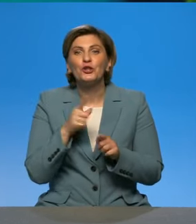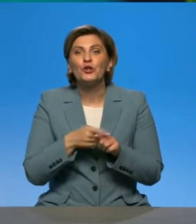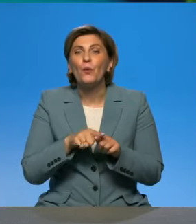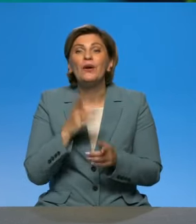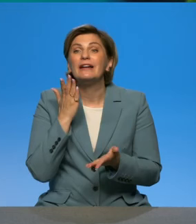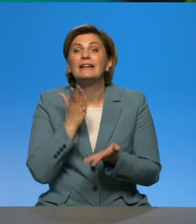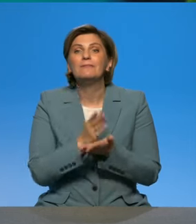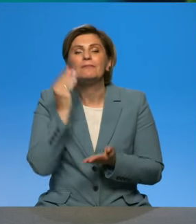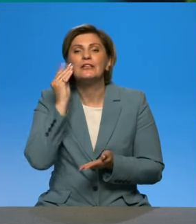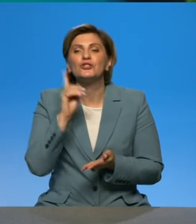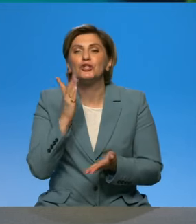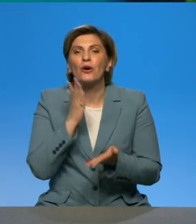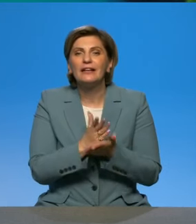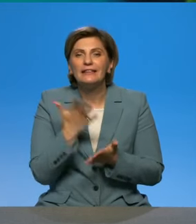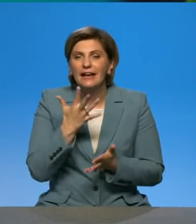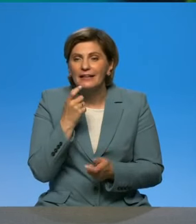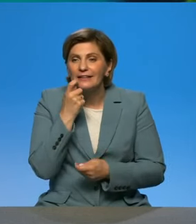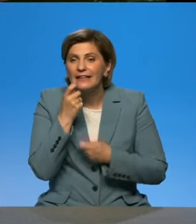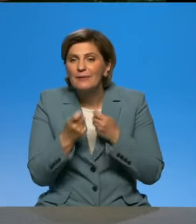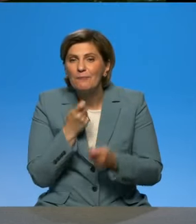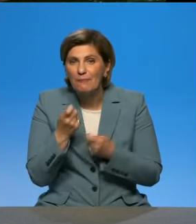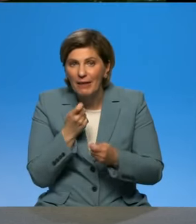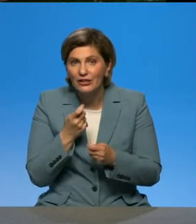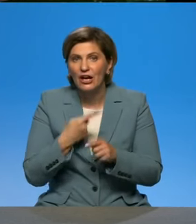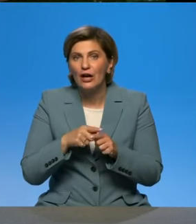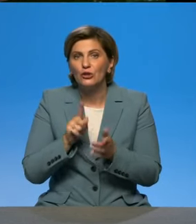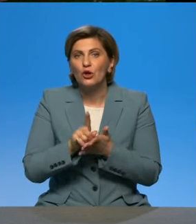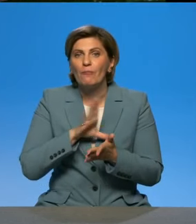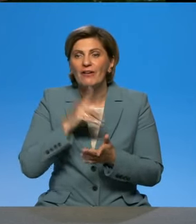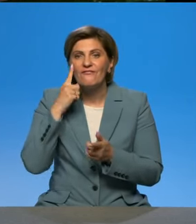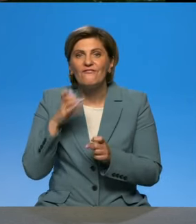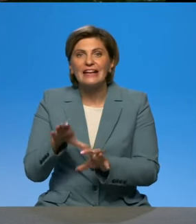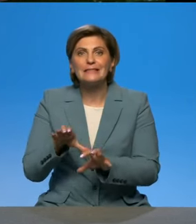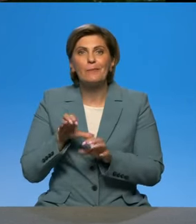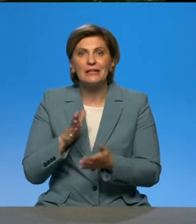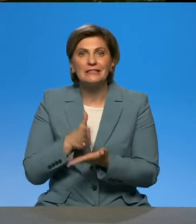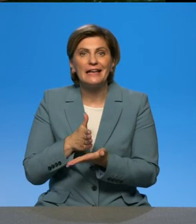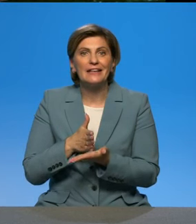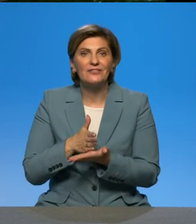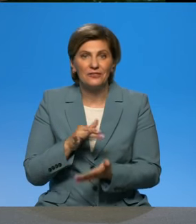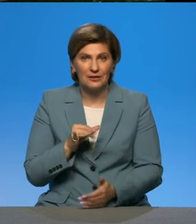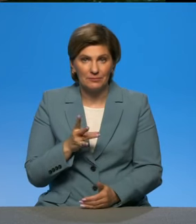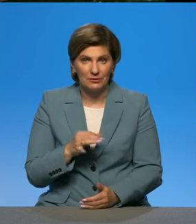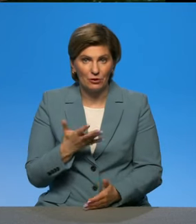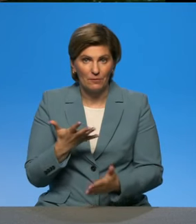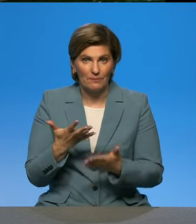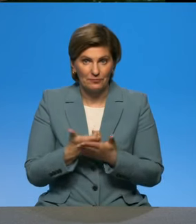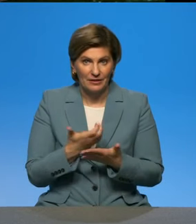должны быть восприняты естественным образом. Понятно, поэтому бусиками, зеркалом язык жестов, не